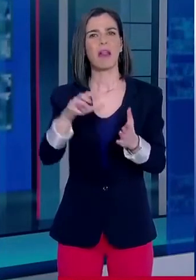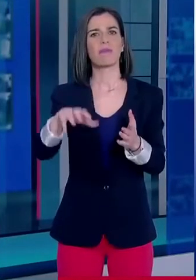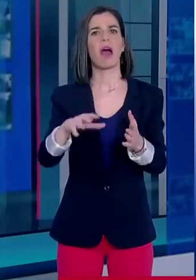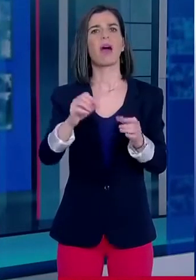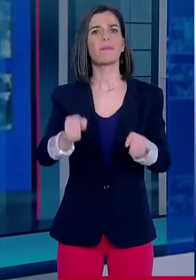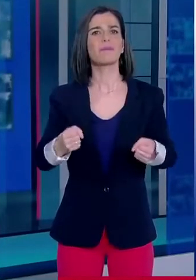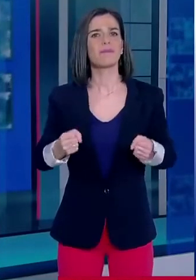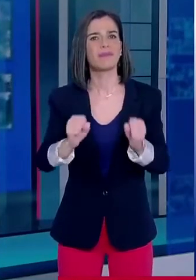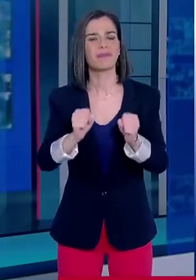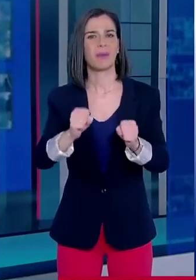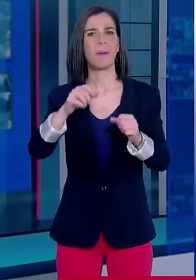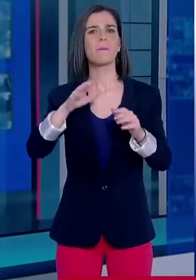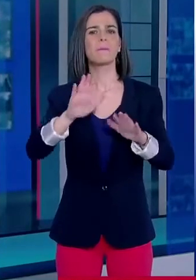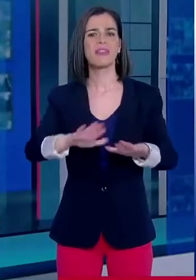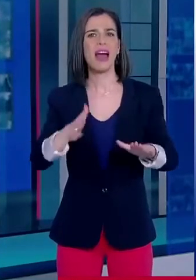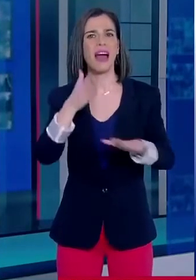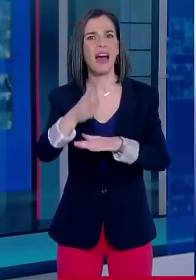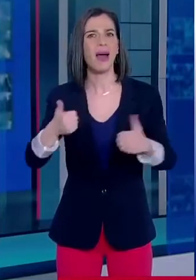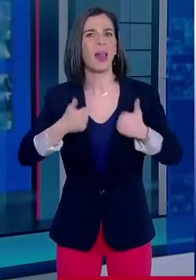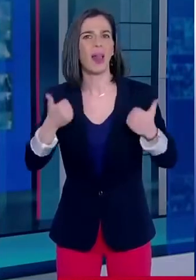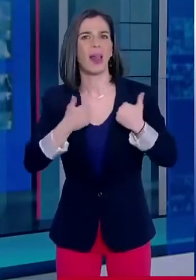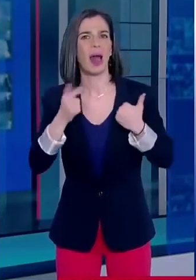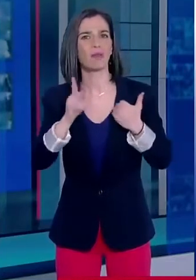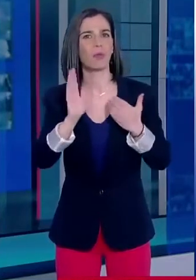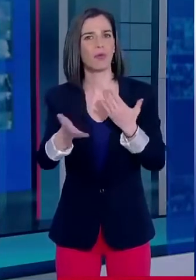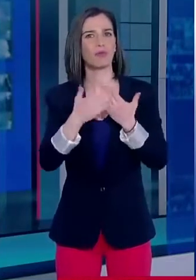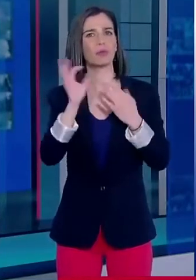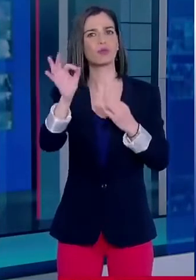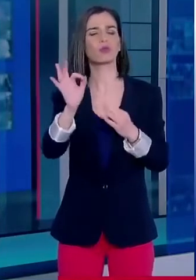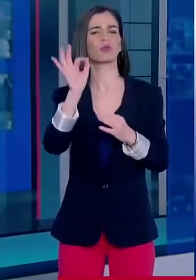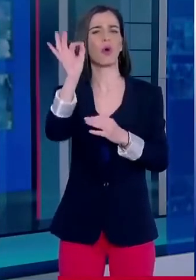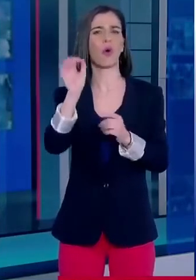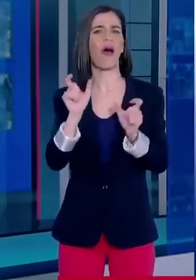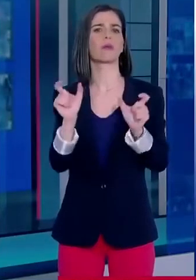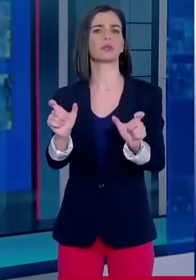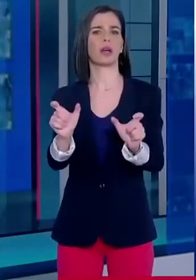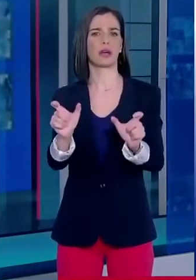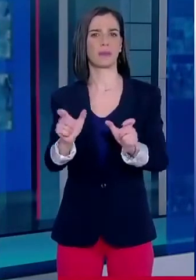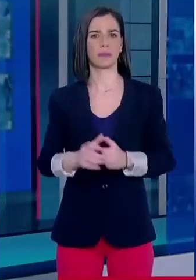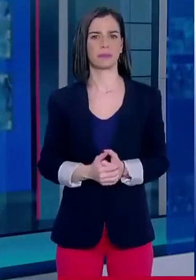χαρές και οι παιδότοποι θα μπορούσαν να βοηθήσουν σε αυτό?